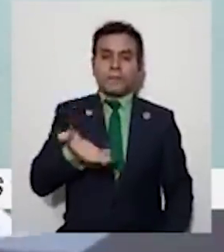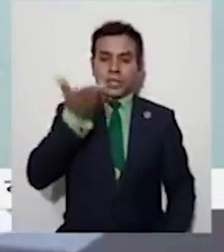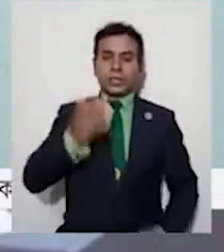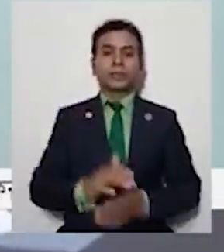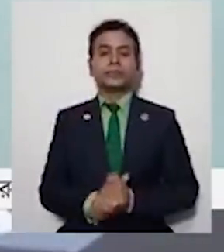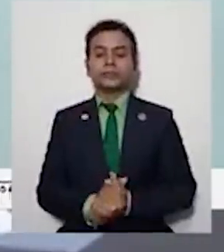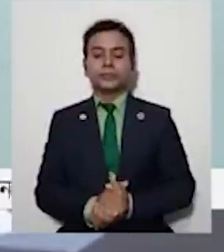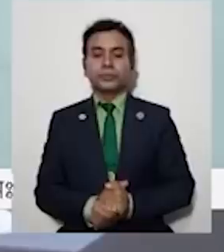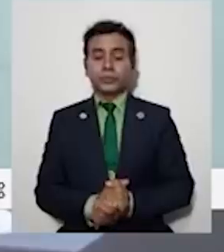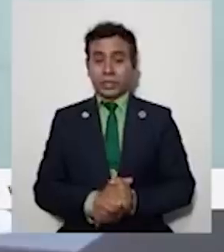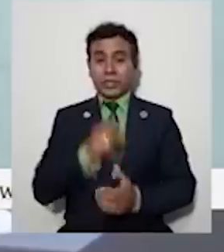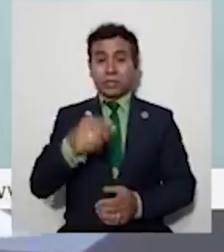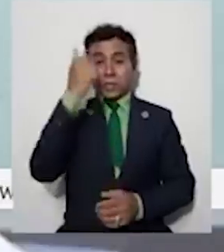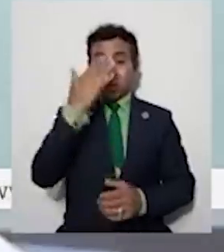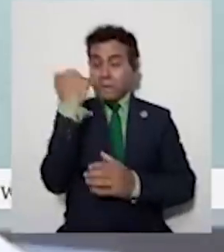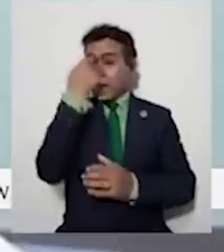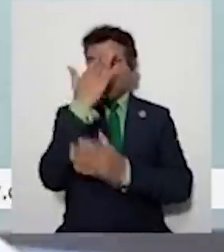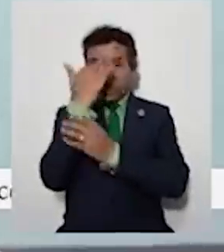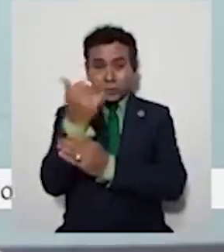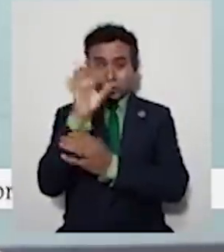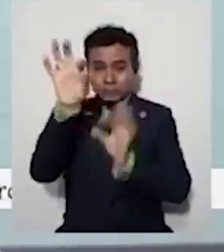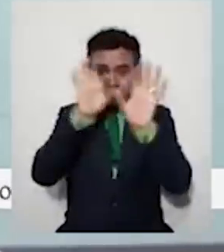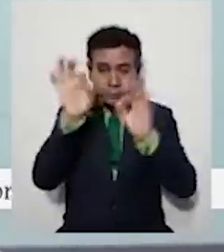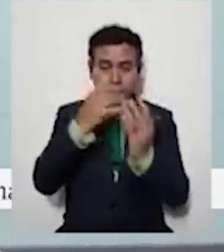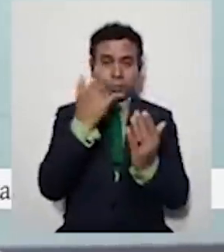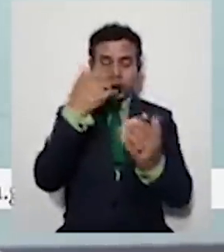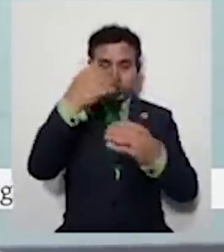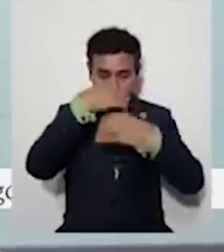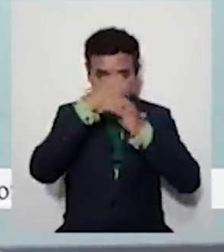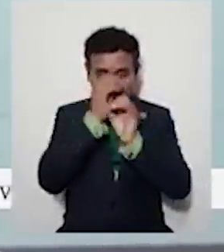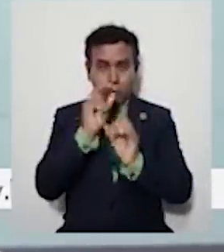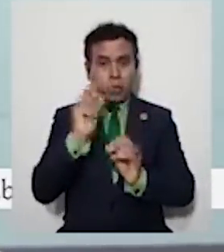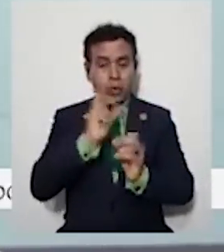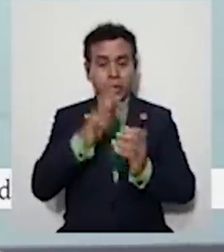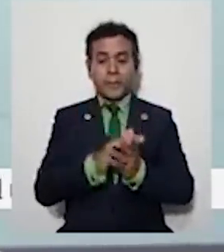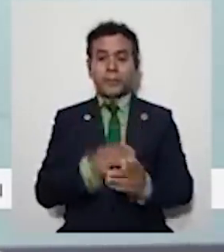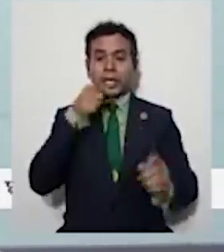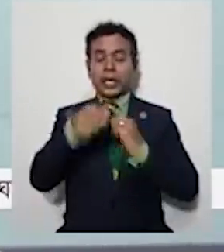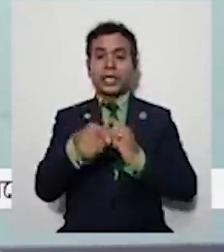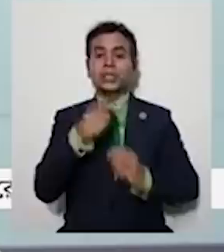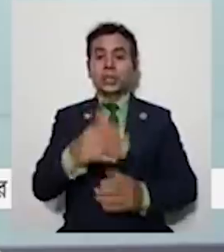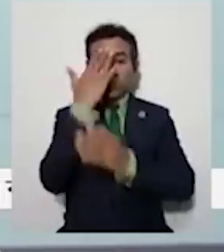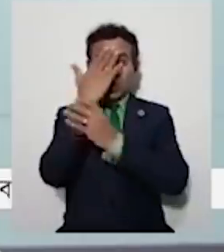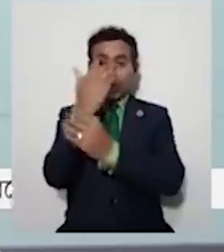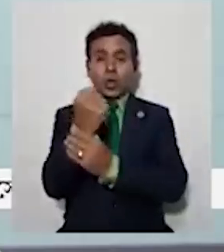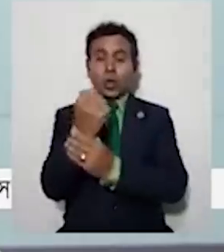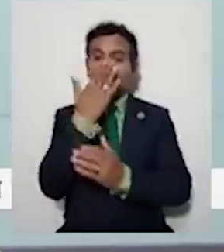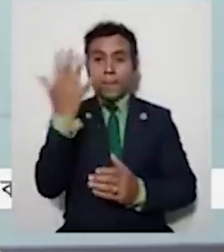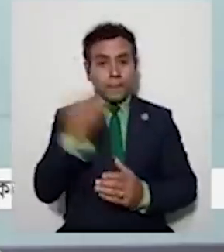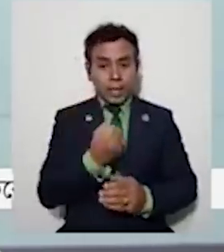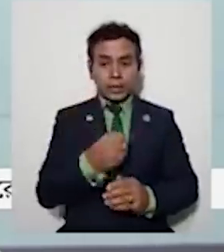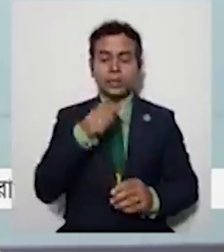শনাক্ত রুগীর যা পেয়েছি সেটা হলো 549। 549 জনের মধ্যে গত 24 ঘন্টায় নতুন